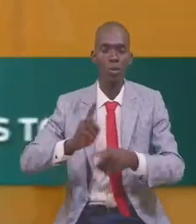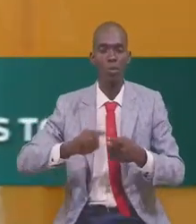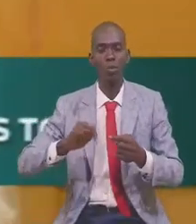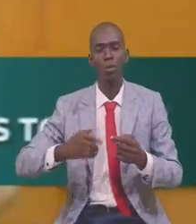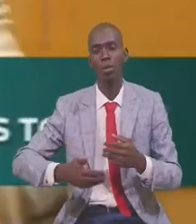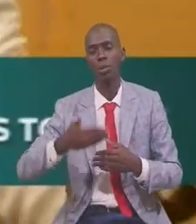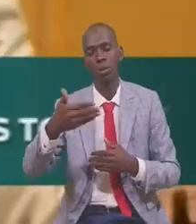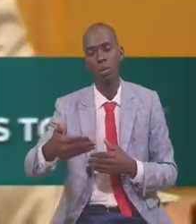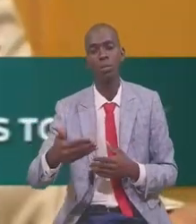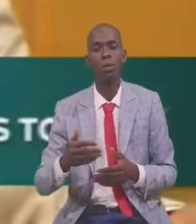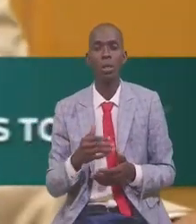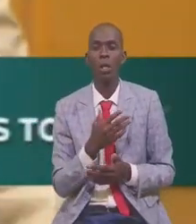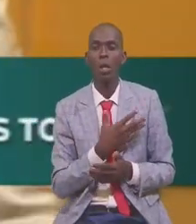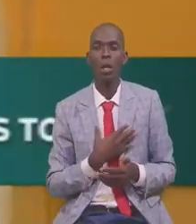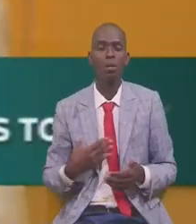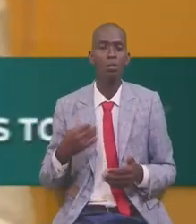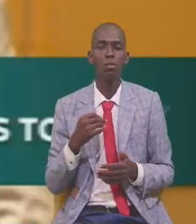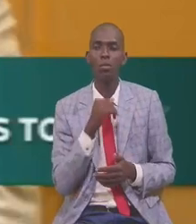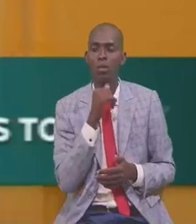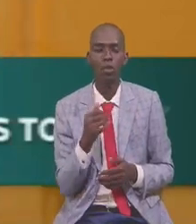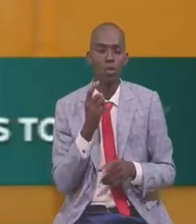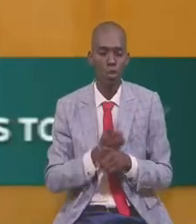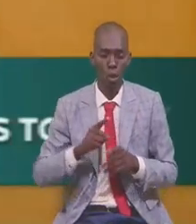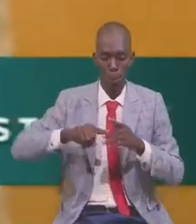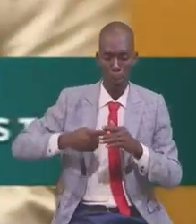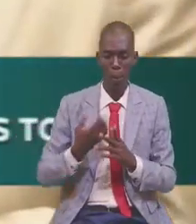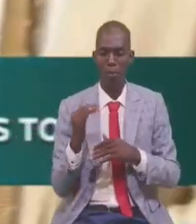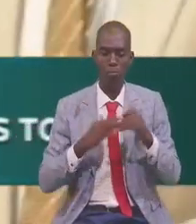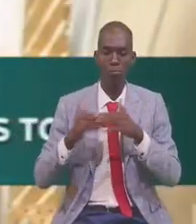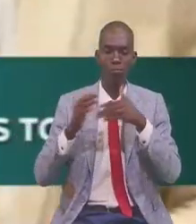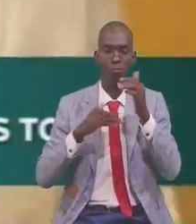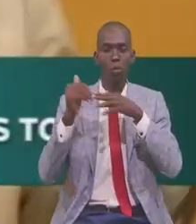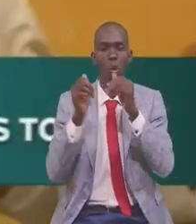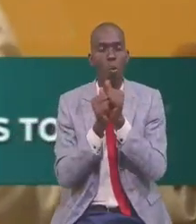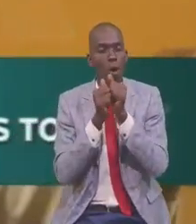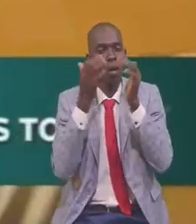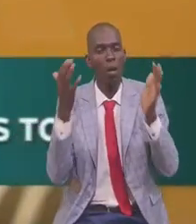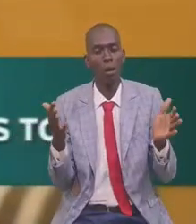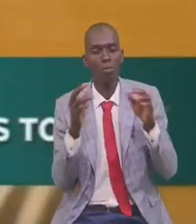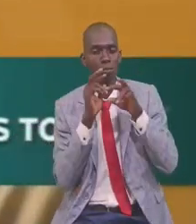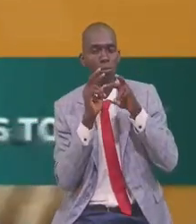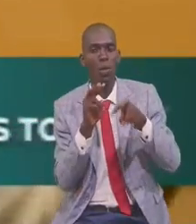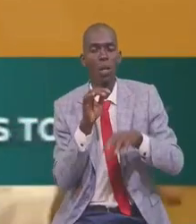à l'autre côté. On ne construit pas seulement les ponts sans regarder quel est le passé,